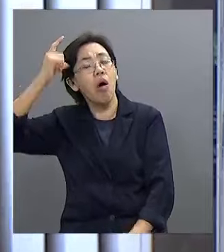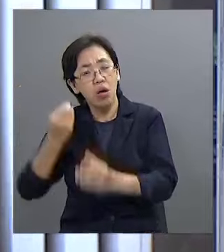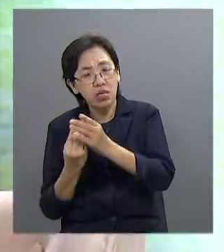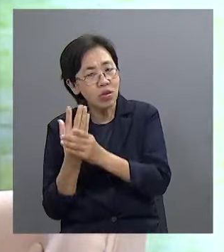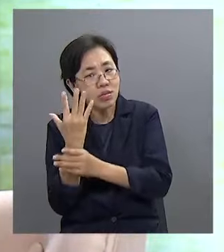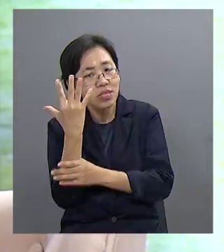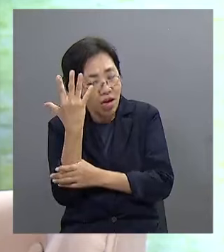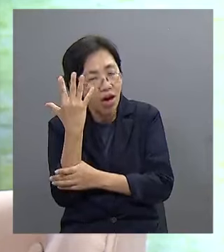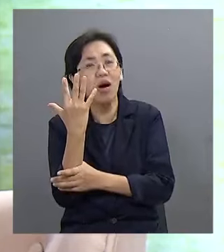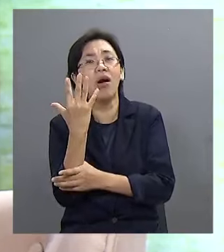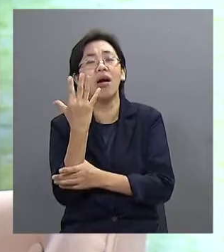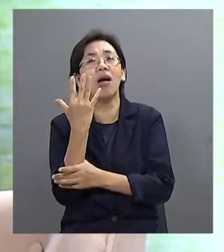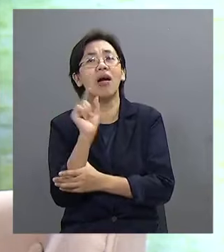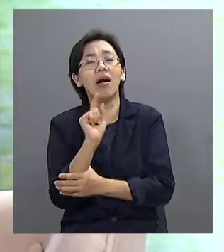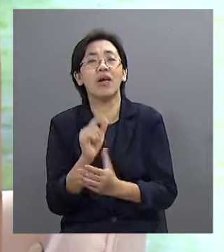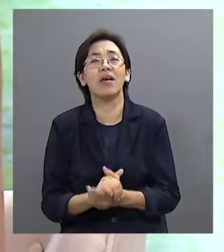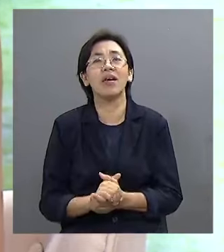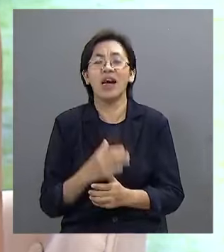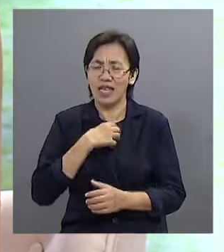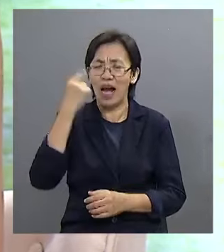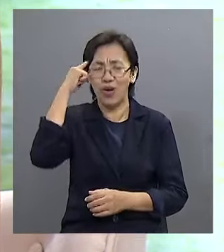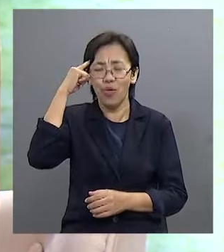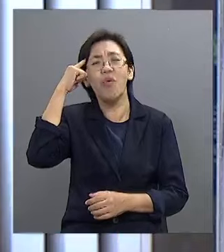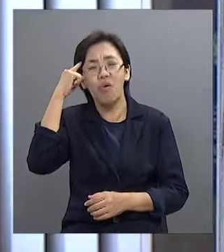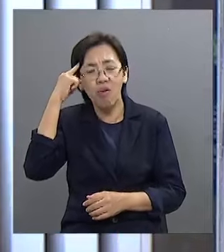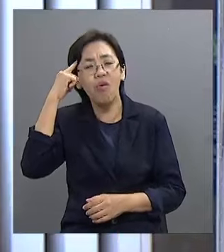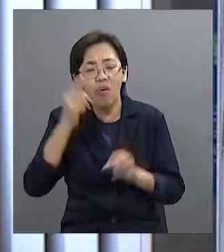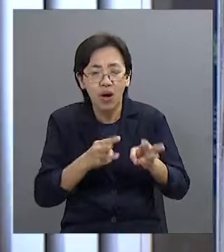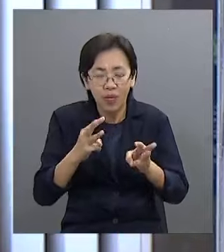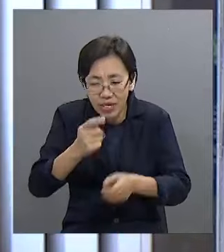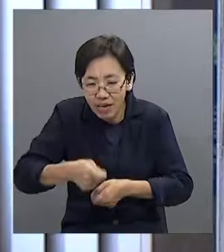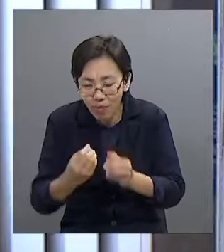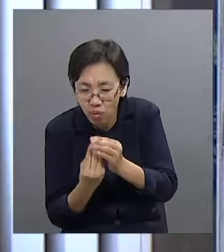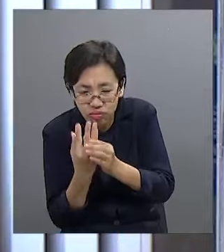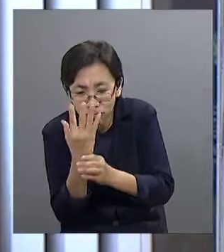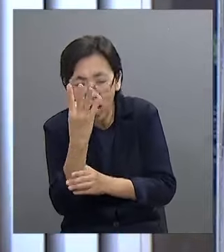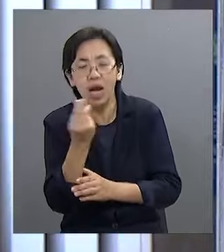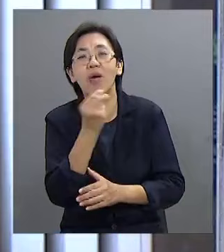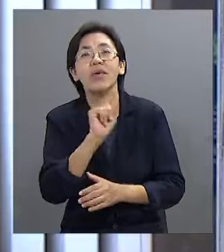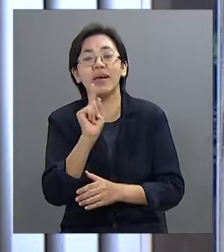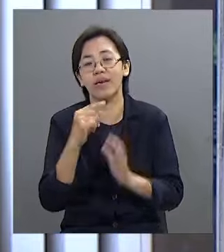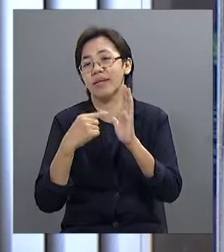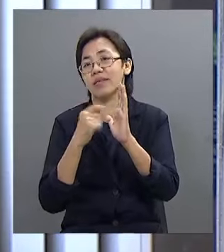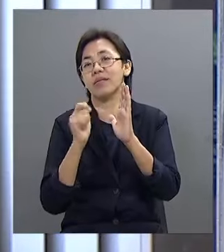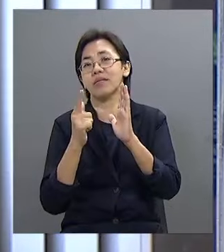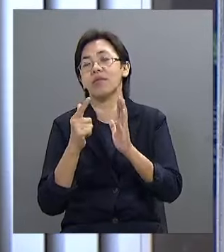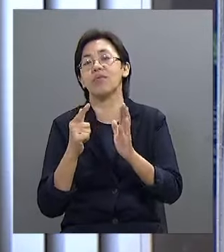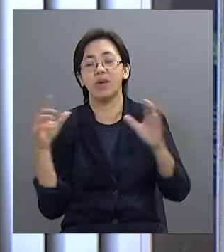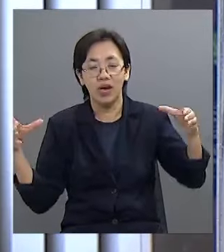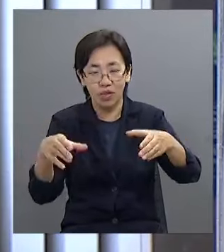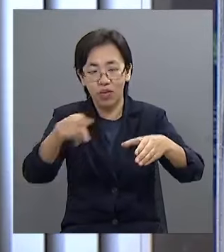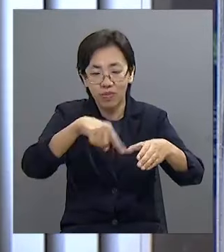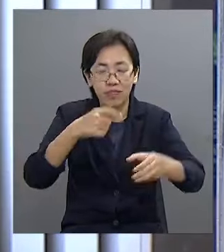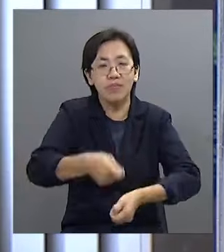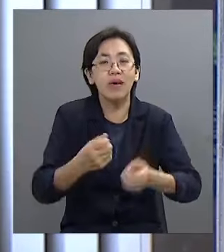เรียนรู้เลยนะพัฒนาการ อยากรู้วิธีปลูกเลยนะครับเอาวันนี้พาไปดูที่อ่างทองคุณผู้ชมครับเขารวมตัวกันปลูกต้นกัญชาเพื่อส่งเส